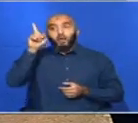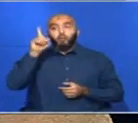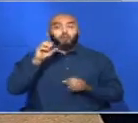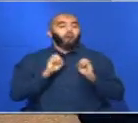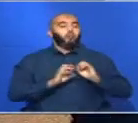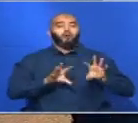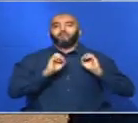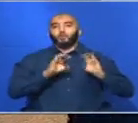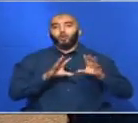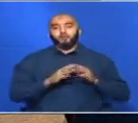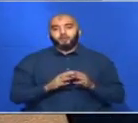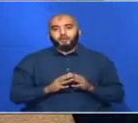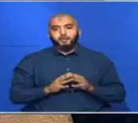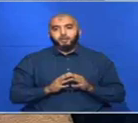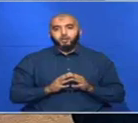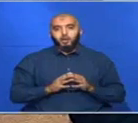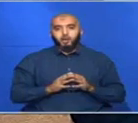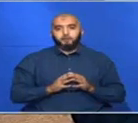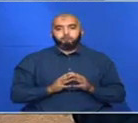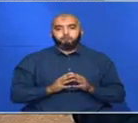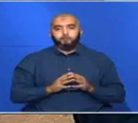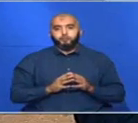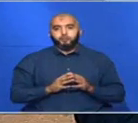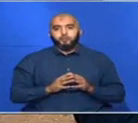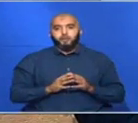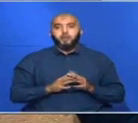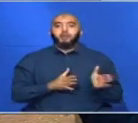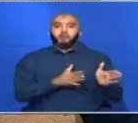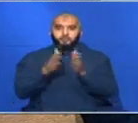واحده ما شاء الله ربي يوفق الجميع لما فيه الخير